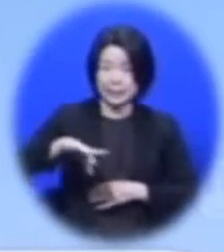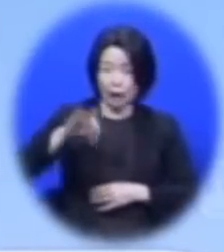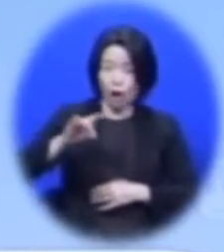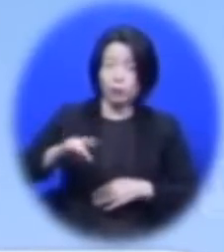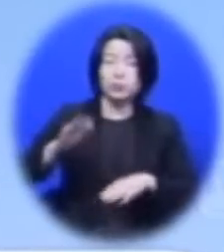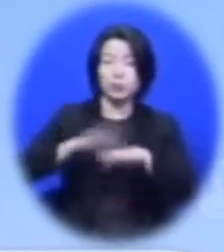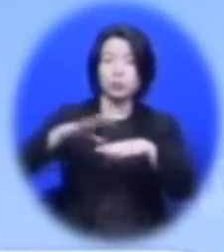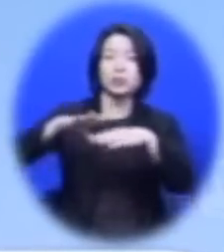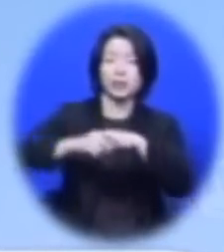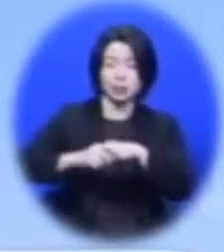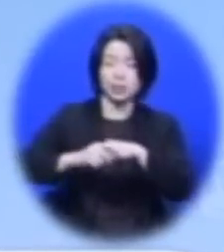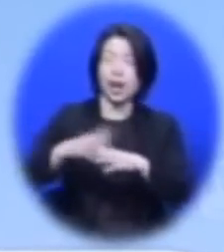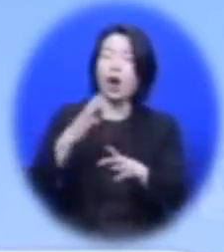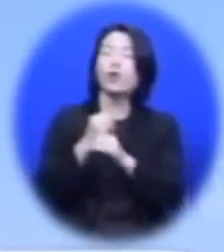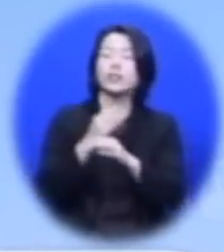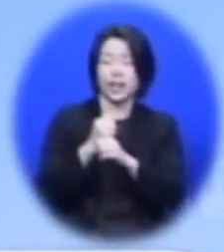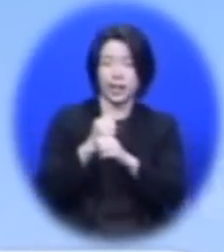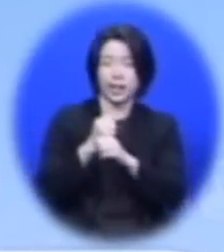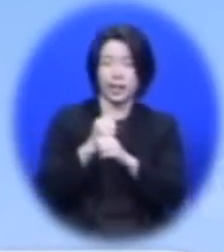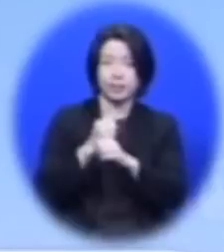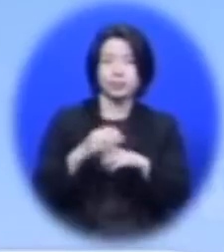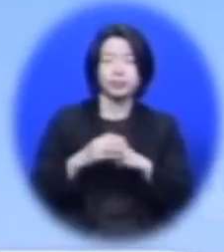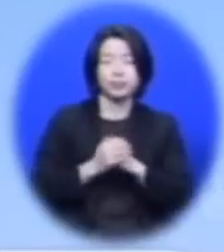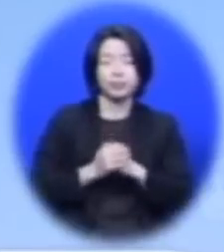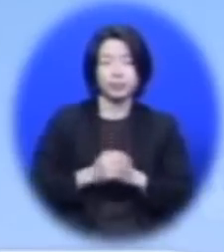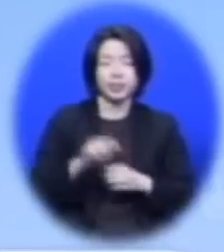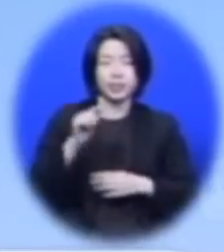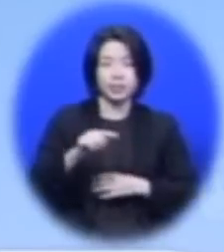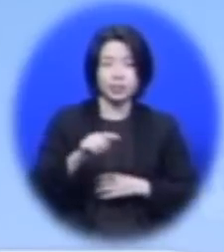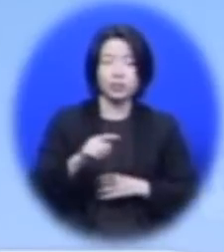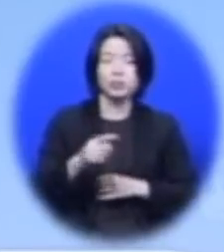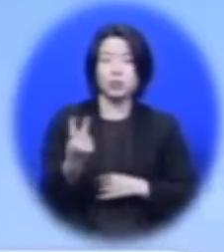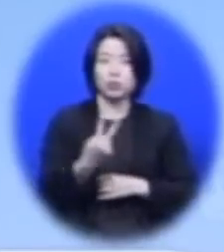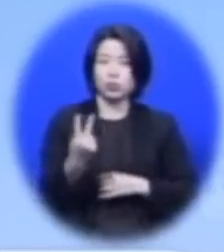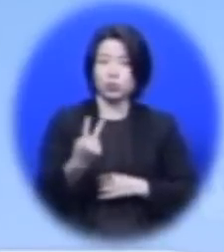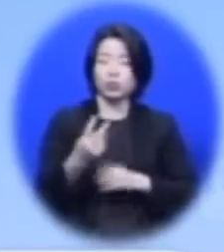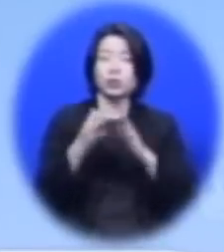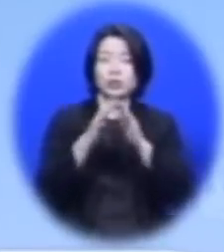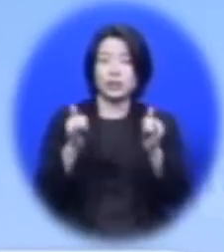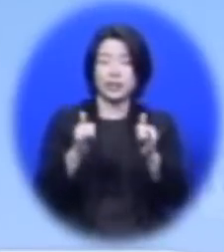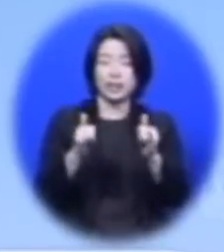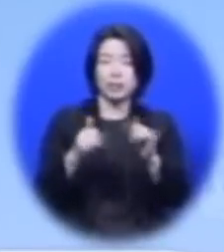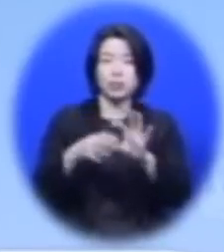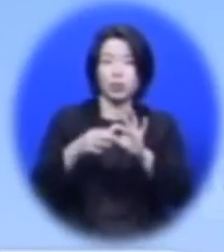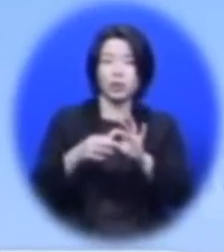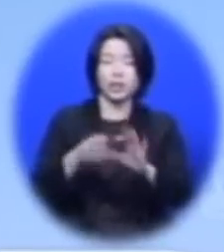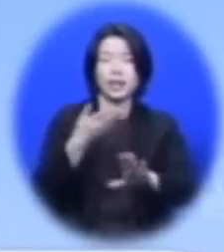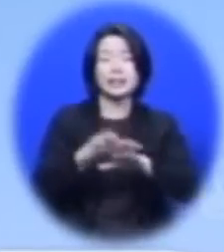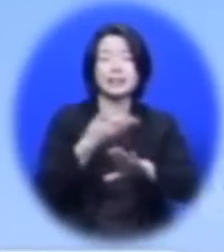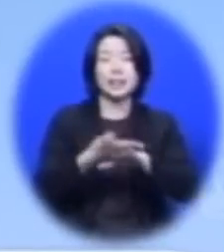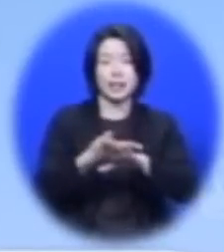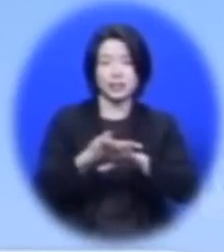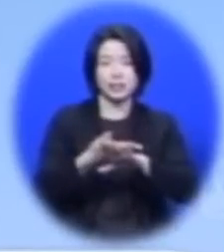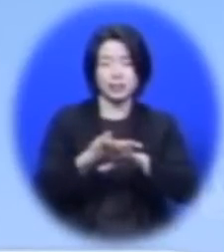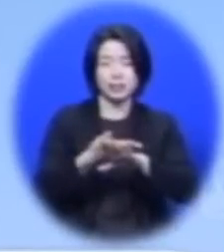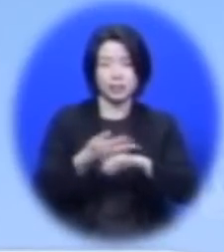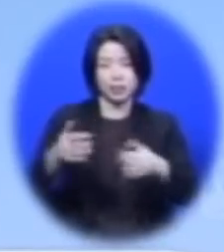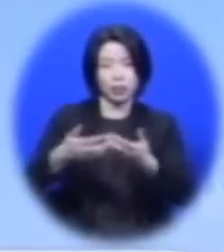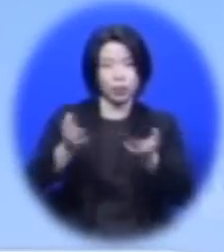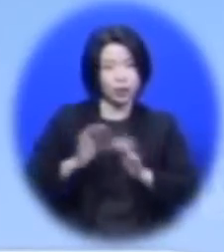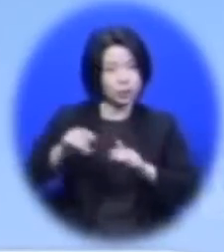날이 며칠째였잖아. 그러면서 이제 두 사람의 관계가 전혀 다른 차원으로 들어가게 되는